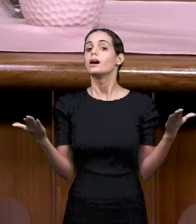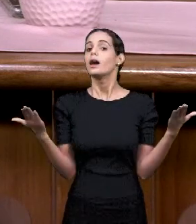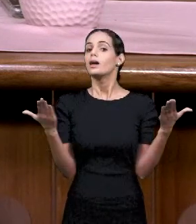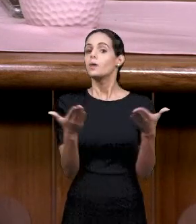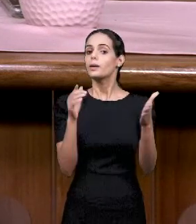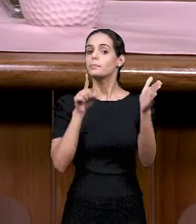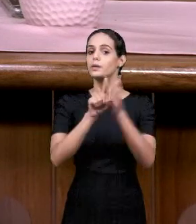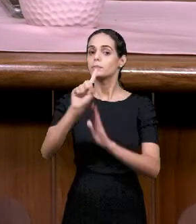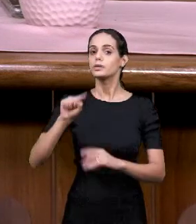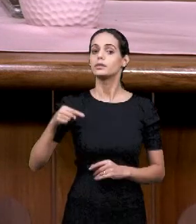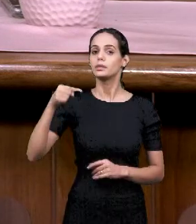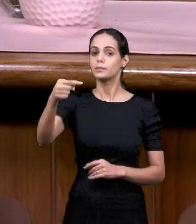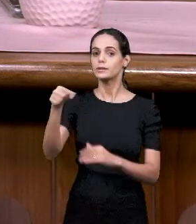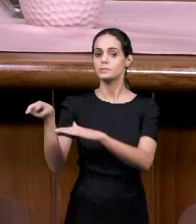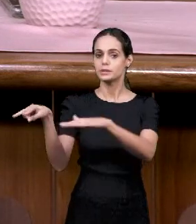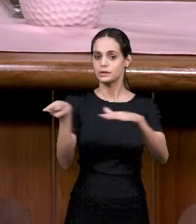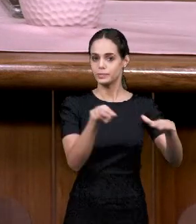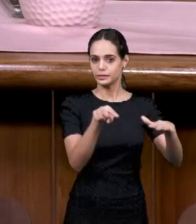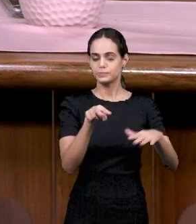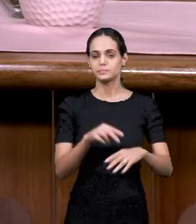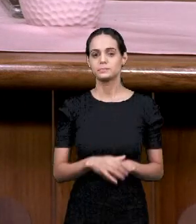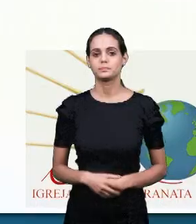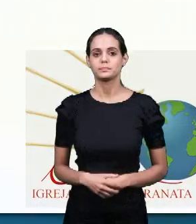donc aux questions la prochaine semaine.